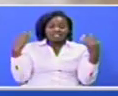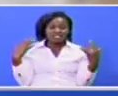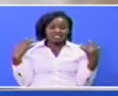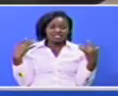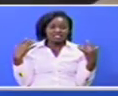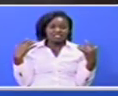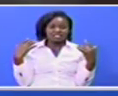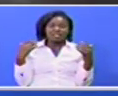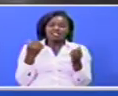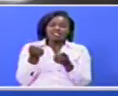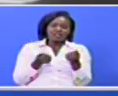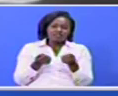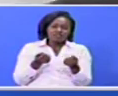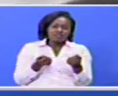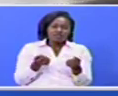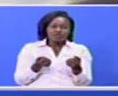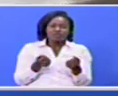zilikuwa zinashindwa kuvuka, zilikuwa huku hivi.